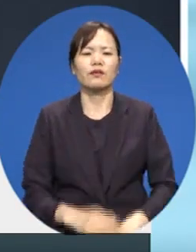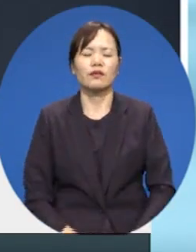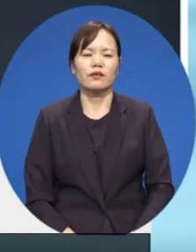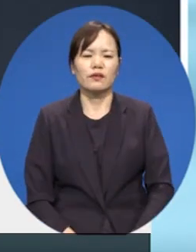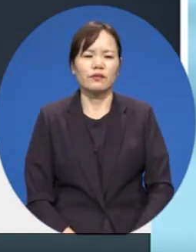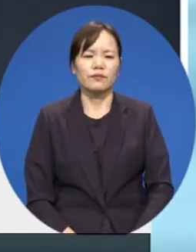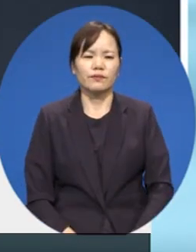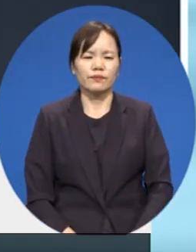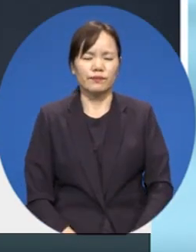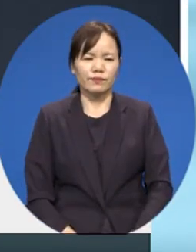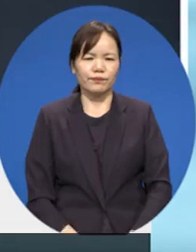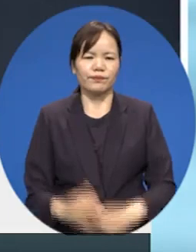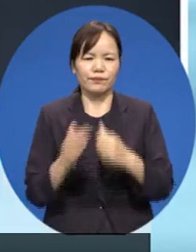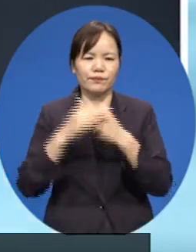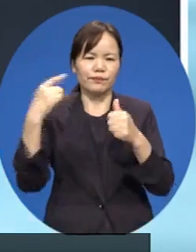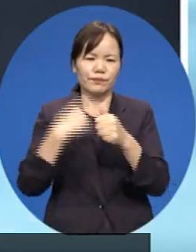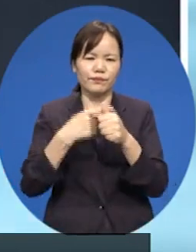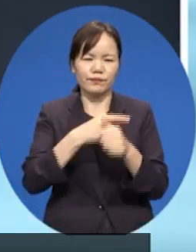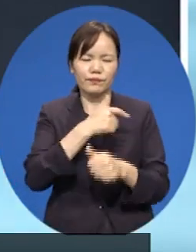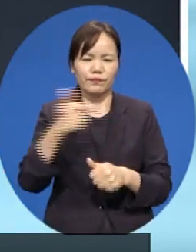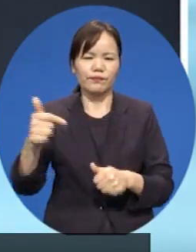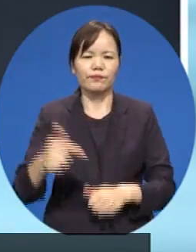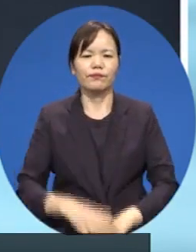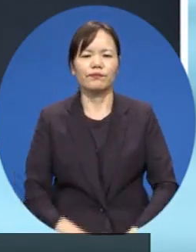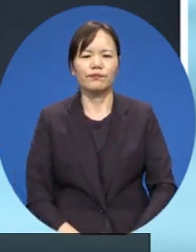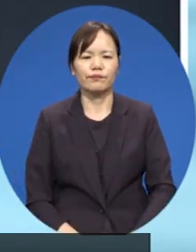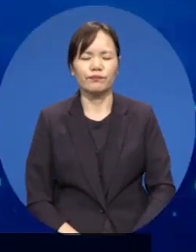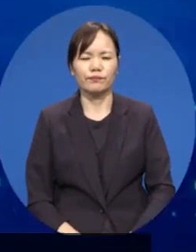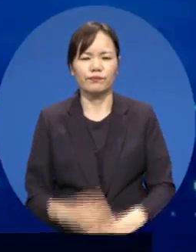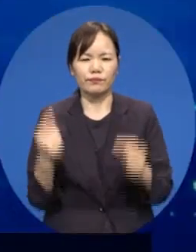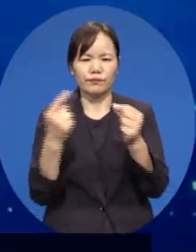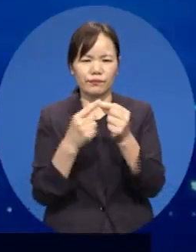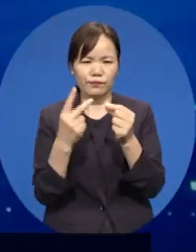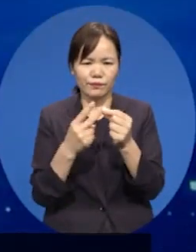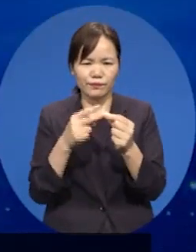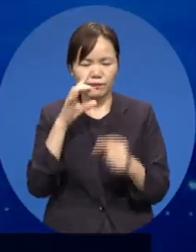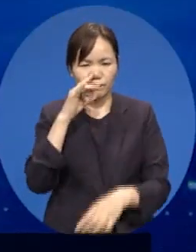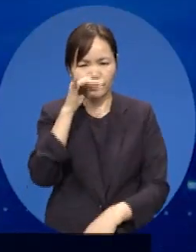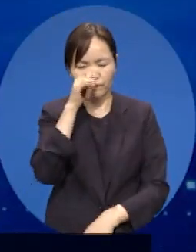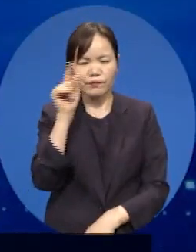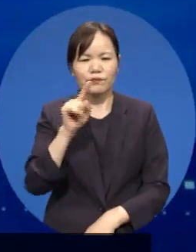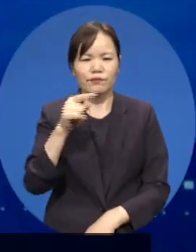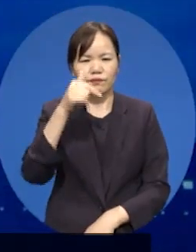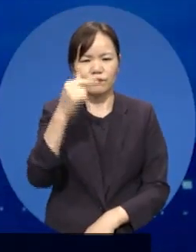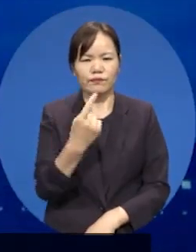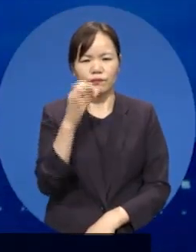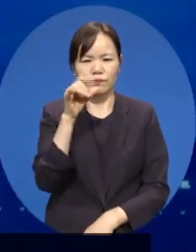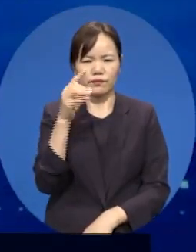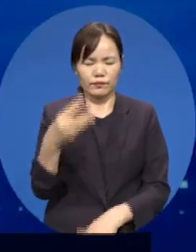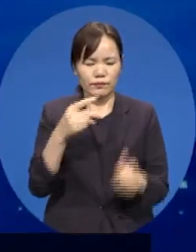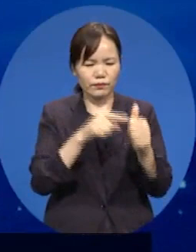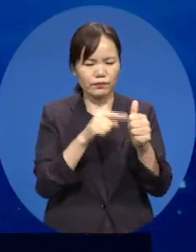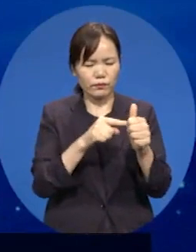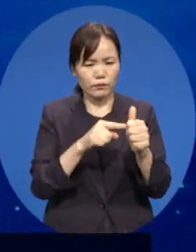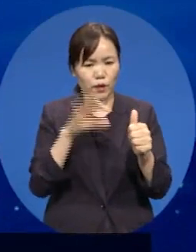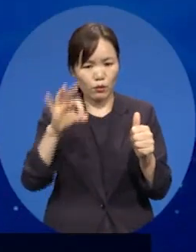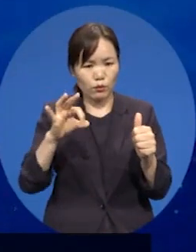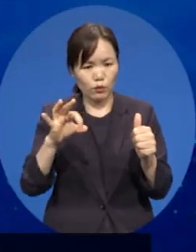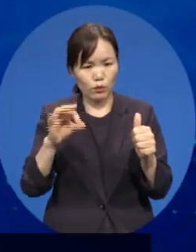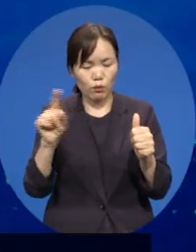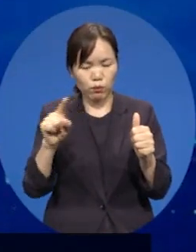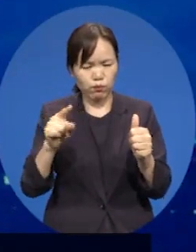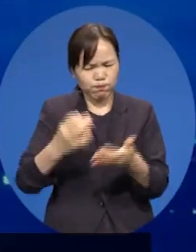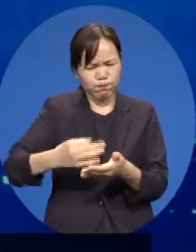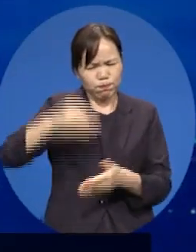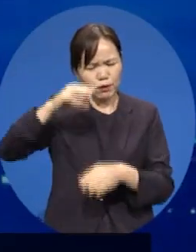해서 지금 비난이 빗발치고 있습니다 4 두가지 네오 기구 만대 일단 이 노예 c 어디서 돈이 나서 이렇게 매번 고가의